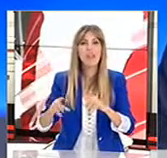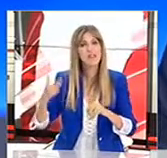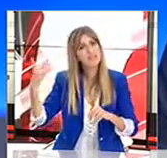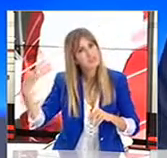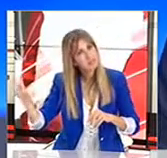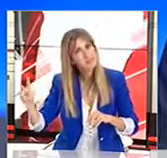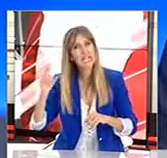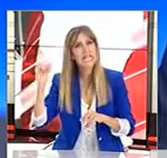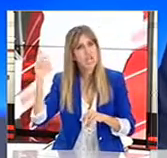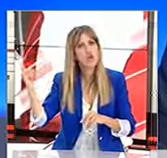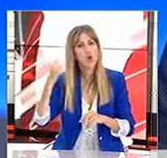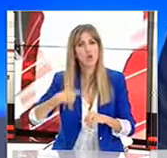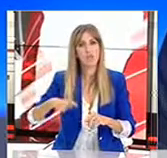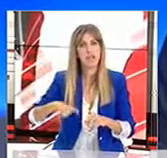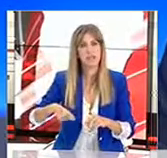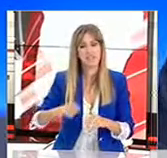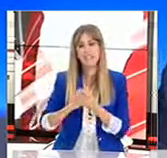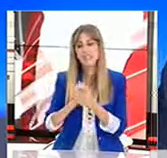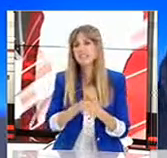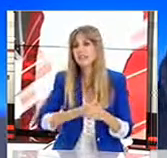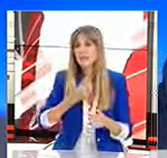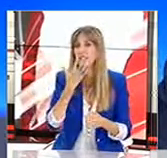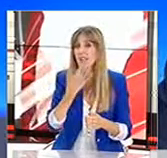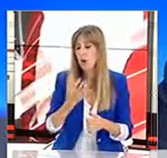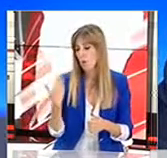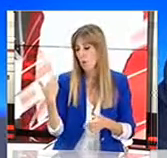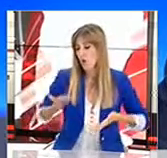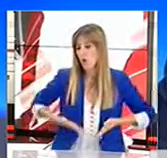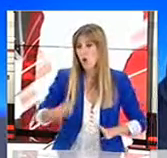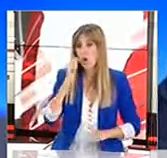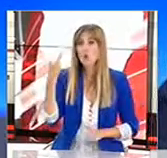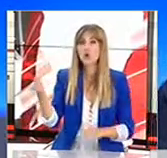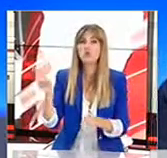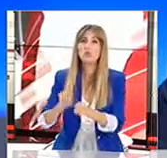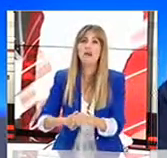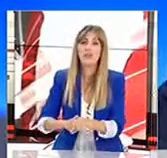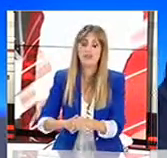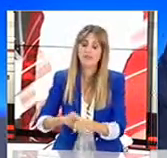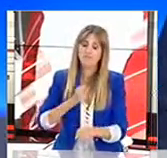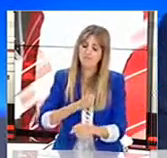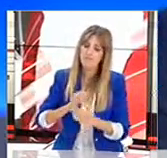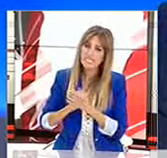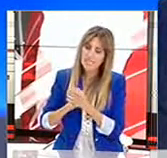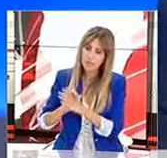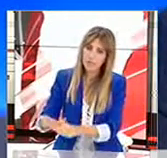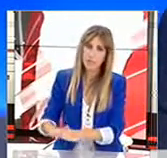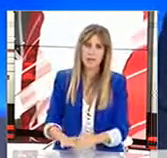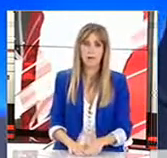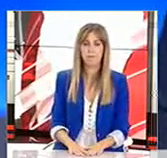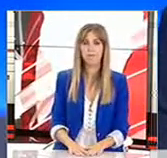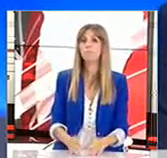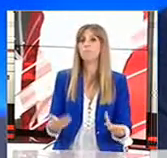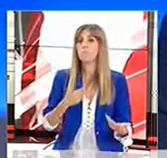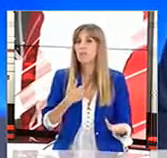είναι μια πολιτική δύναμη που έχει στο DNA του το διάλογο. Είμαστε μέσα στην κουλτούρα του διαλόγου, άλλωστε είμαστε ακόμα το 4%